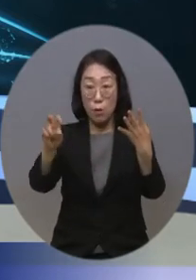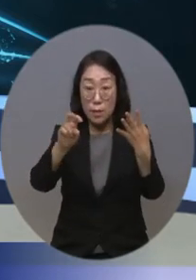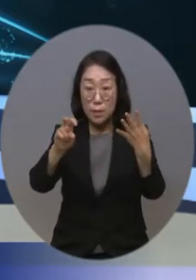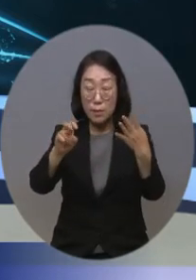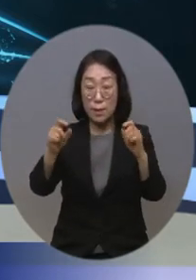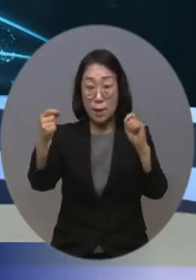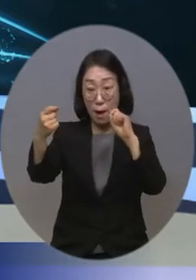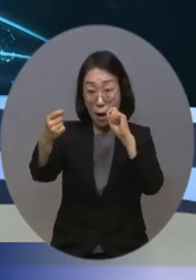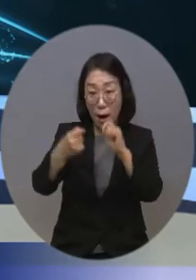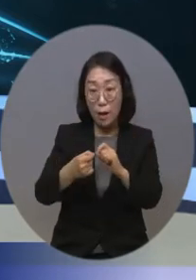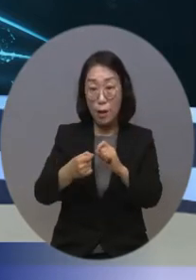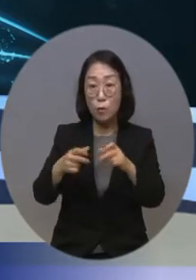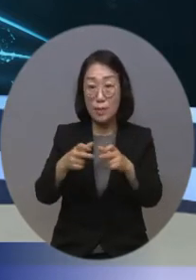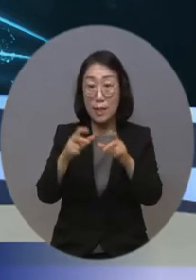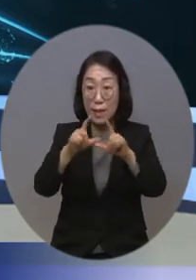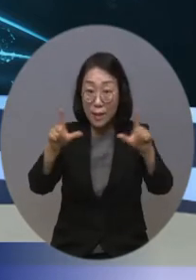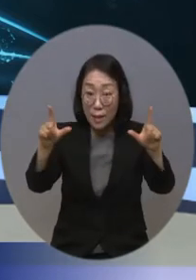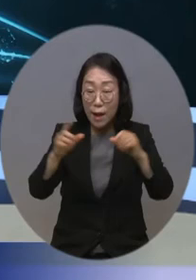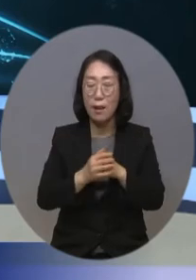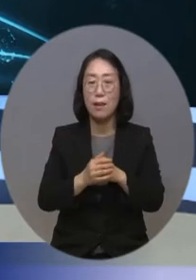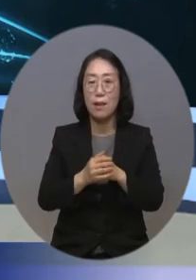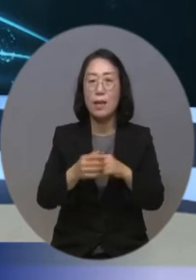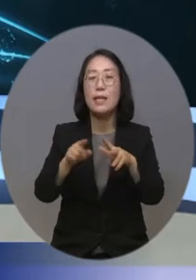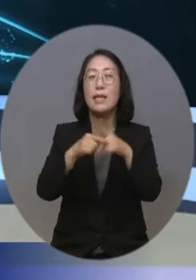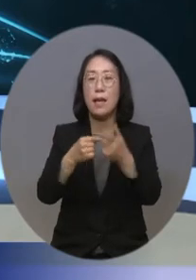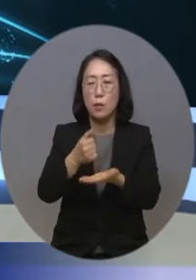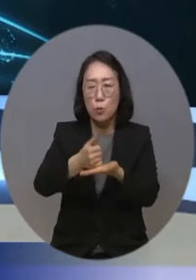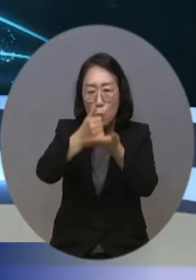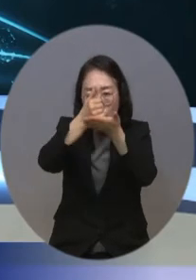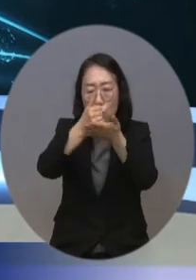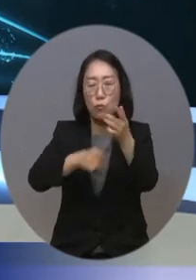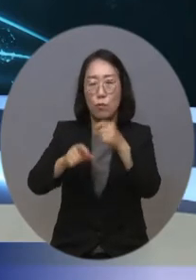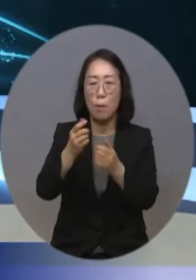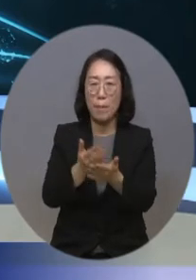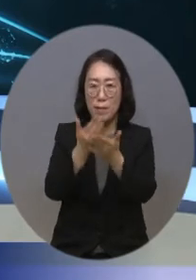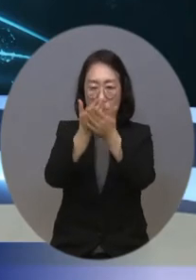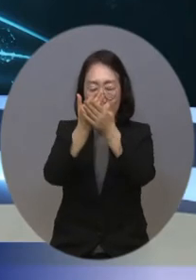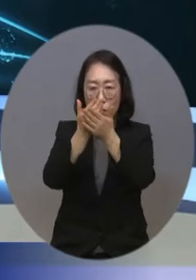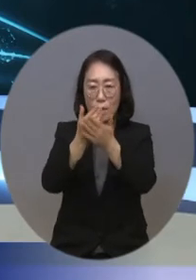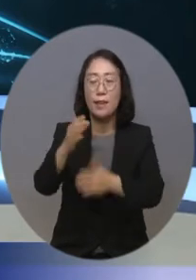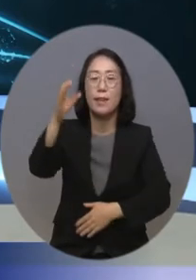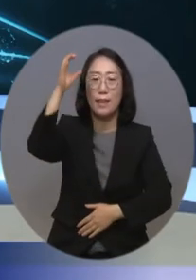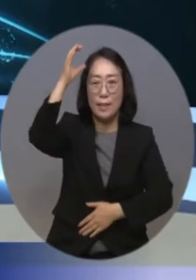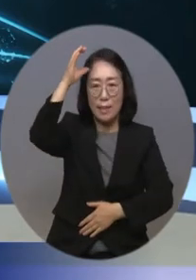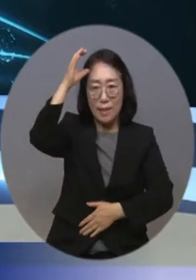앞두고 이해와 존중이 함께하는 사회로 한 발짝 더 다가가기를